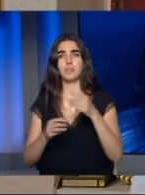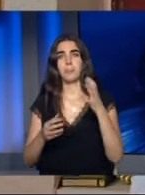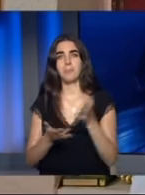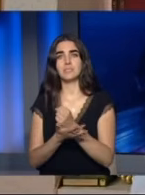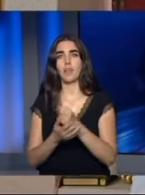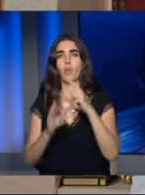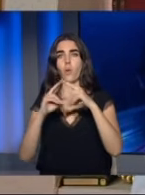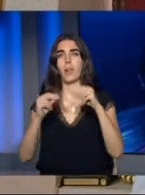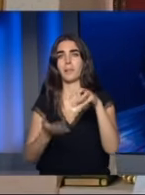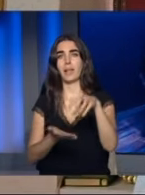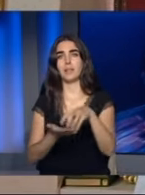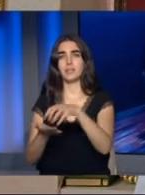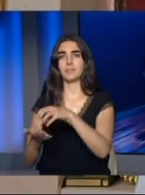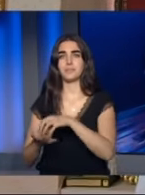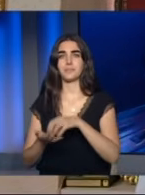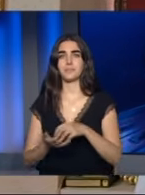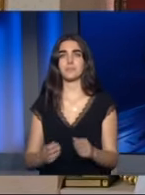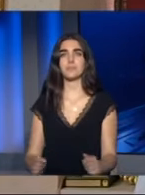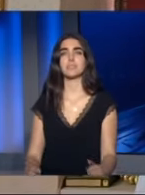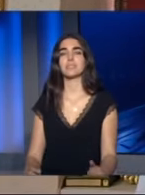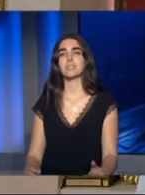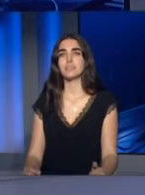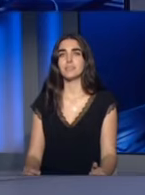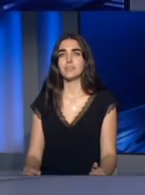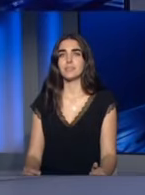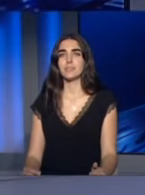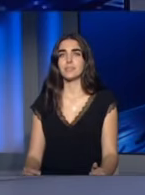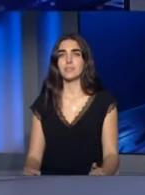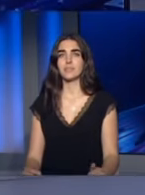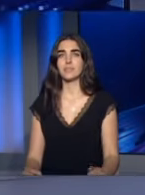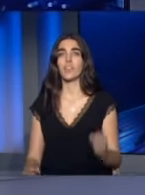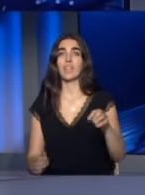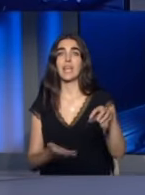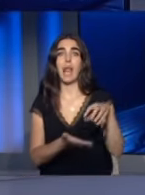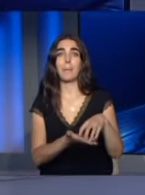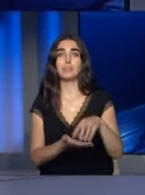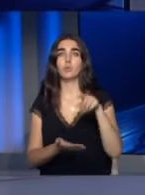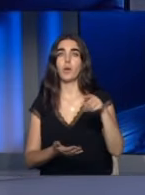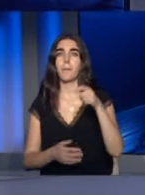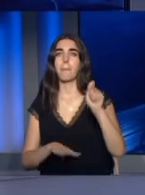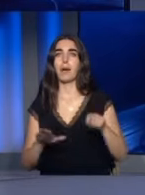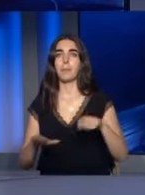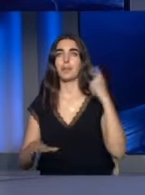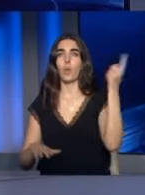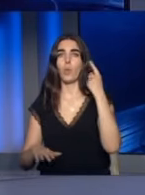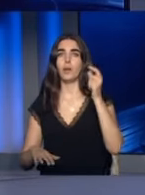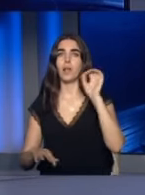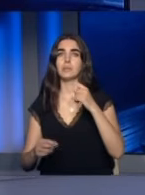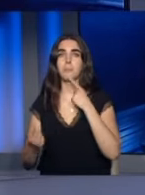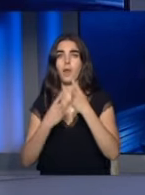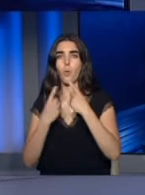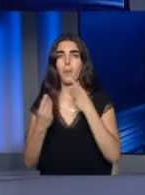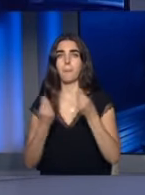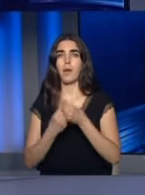جهدا في زبيل انقاذ المصلحه الوطنيه اللبنانيه وفي كلي مونسو وفد من المحكمه الدوليه